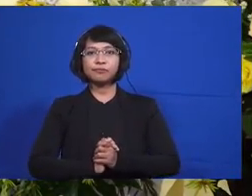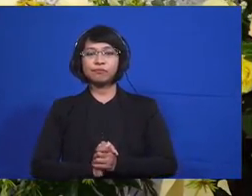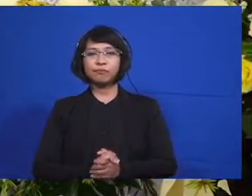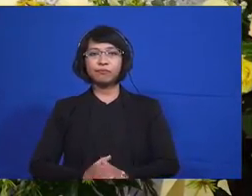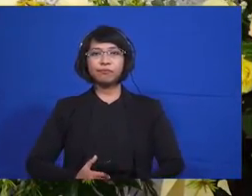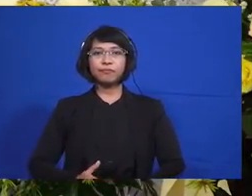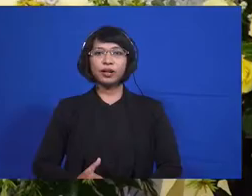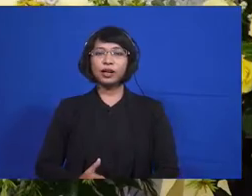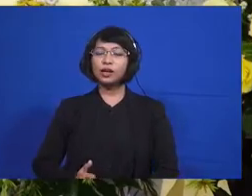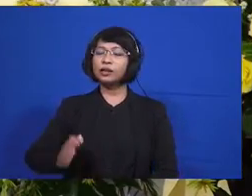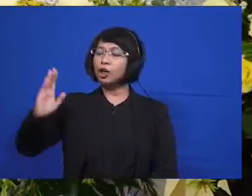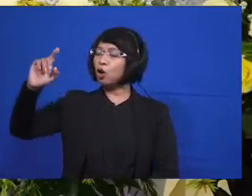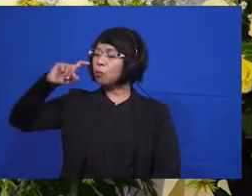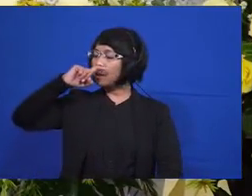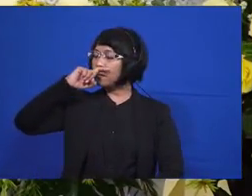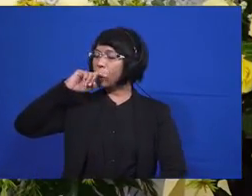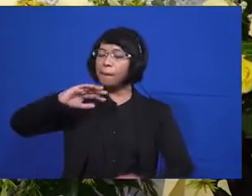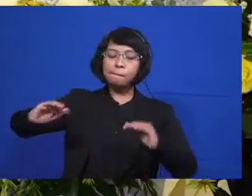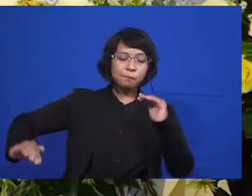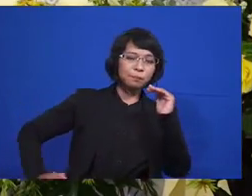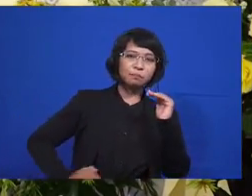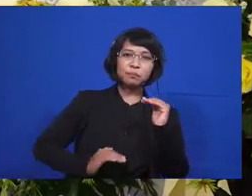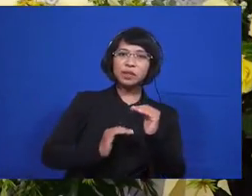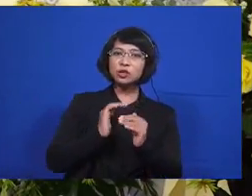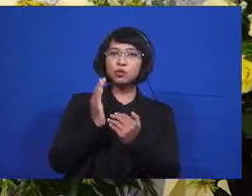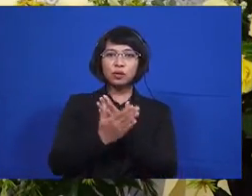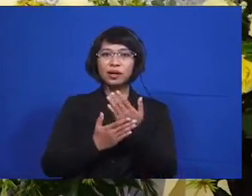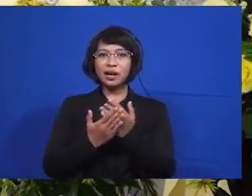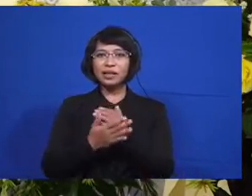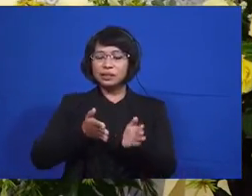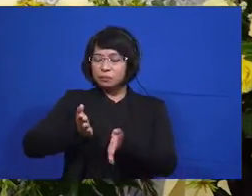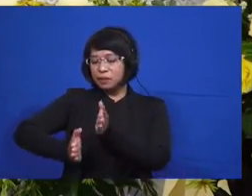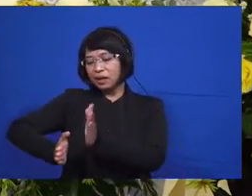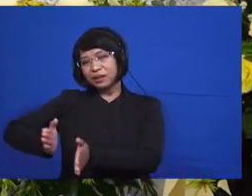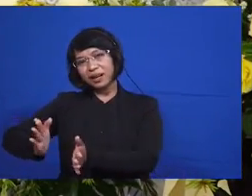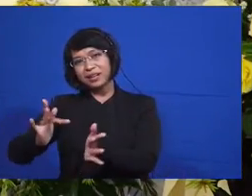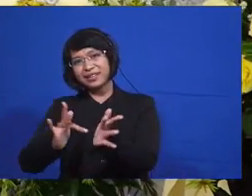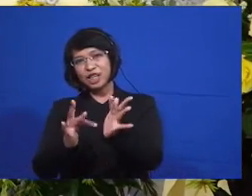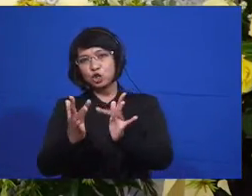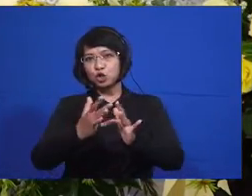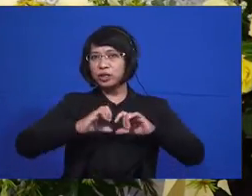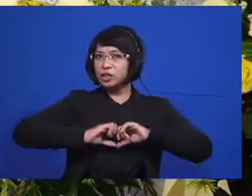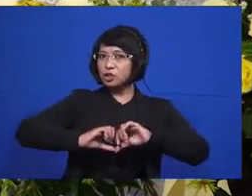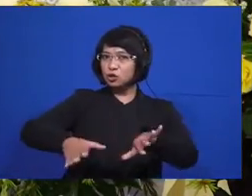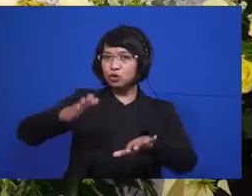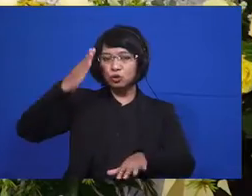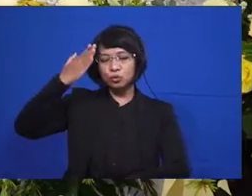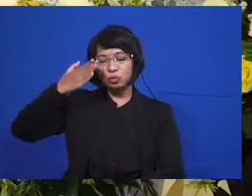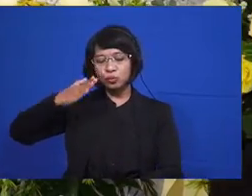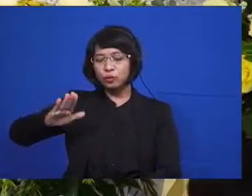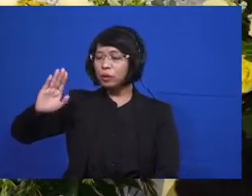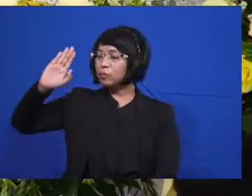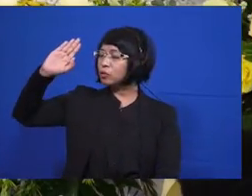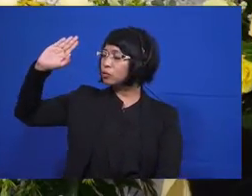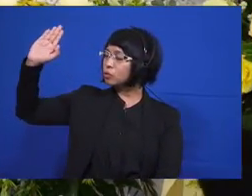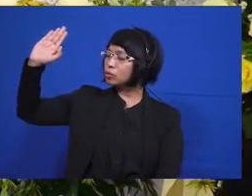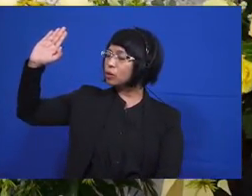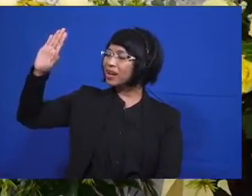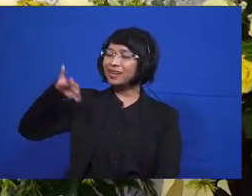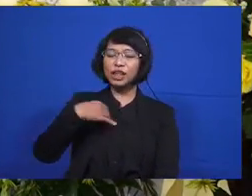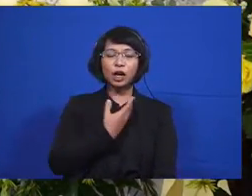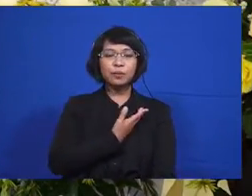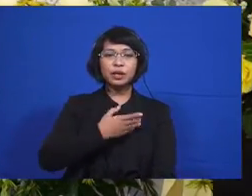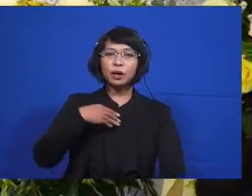Maka Engkau Bapa yang penuh belas kasih, dengan pengantaran Yesus Kristus Putramu Tuhan kami, kami